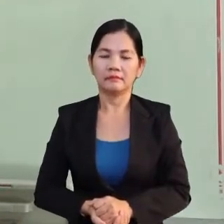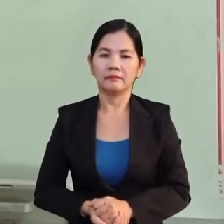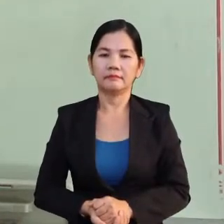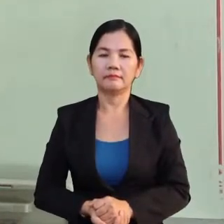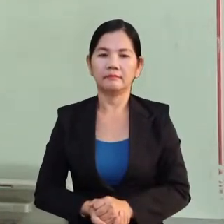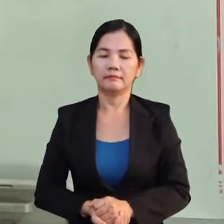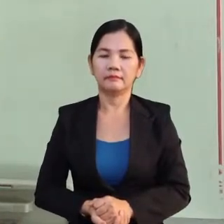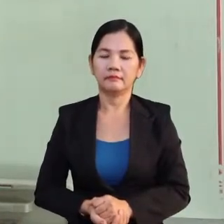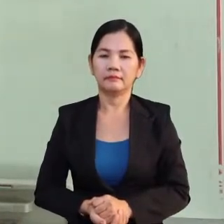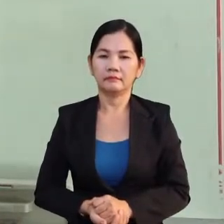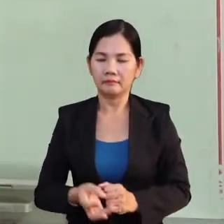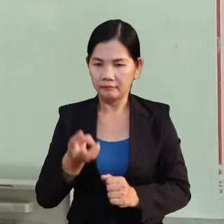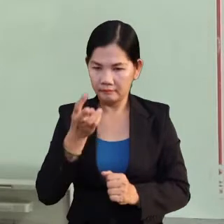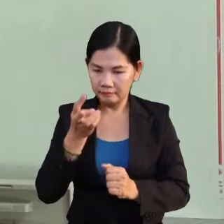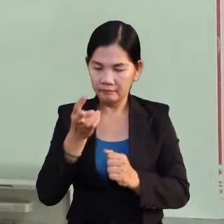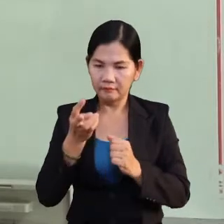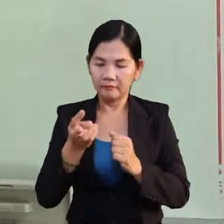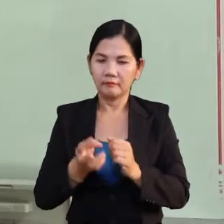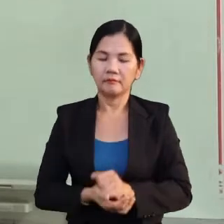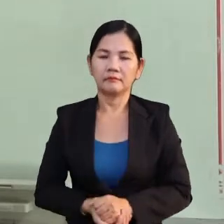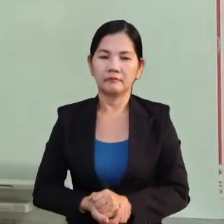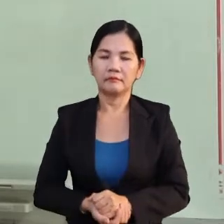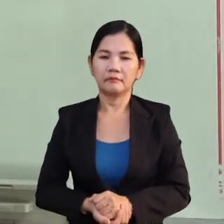ចាកូនគិតបន្តិចមើលកូន